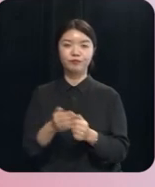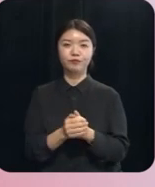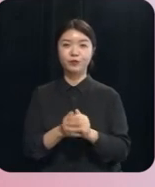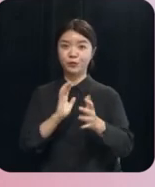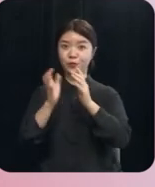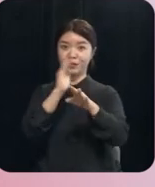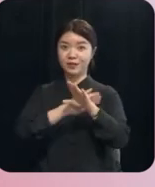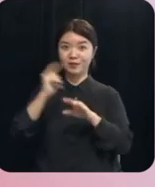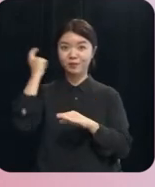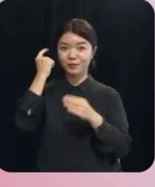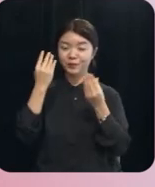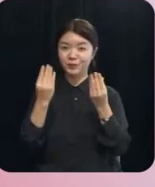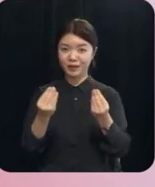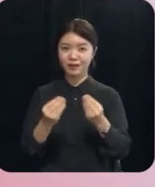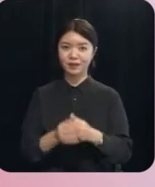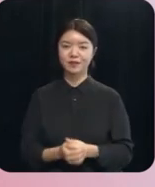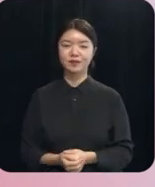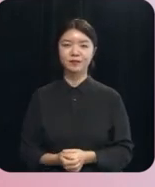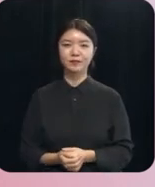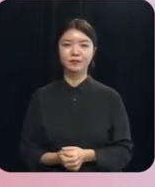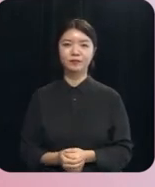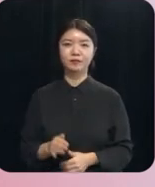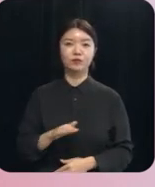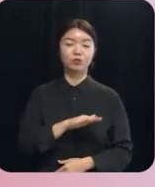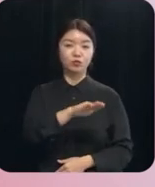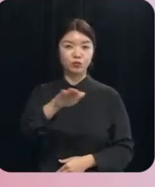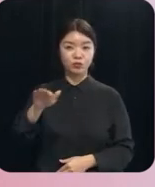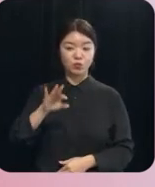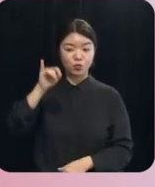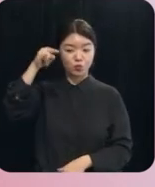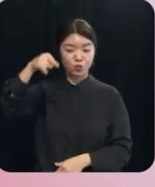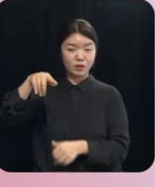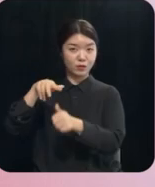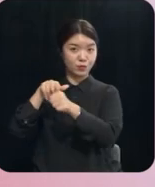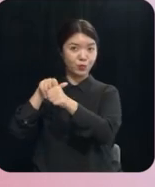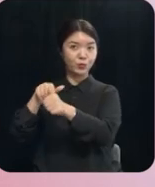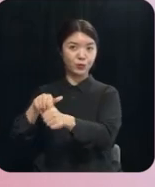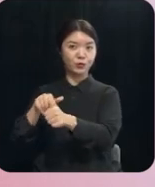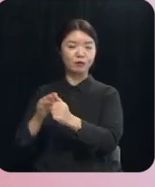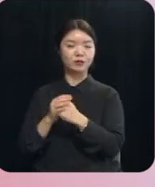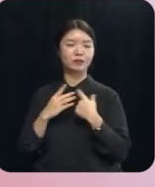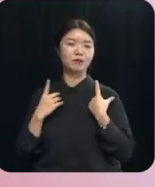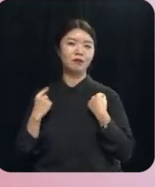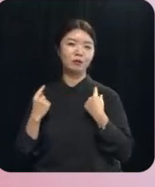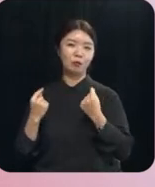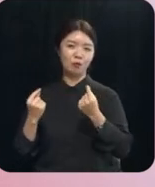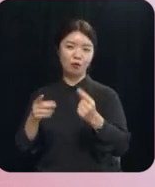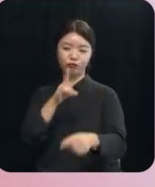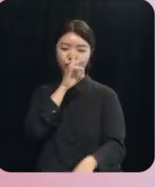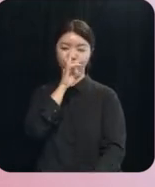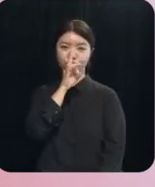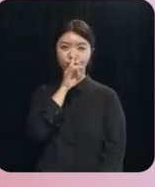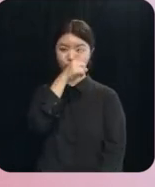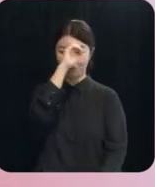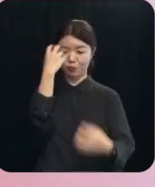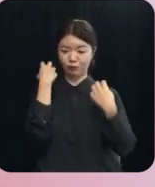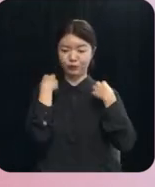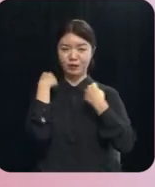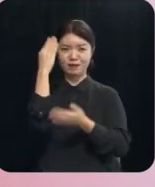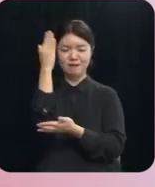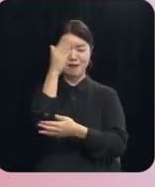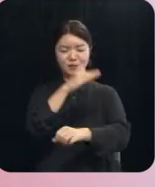잘 들으셨습니까? 우리 위성곤 후보는 여전히 중앙정치만 얘기하고